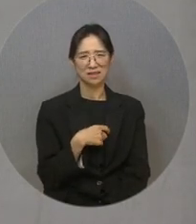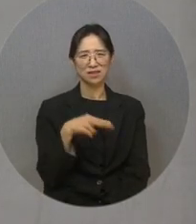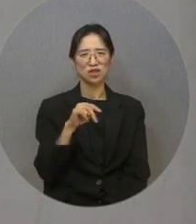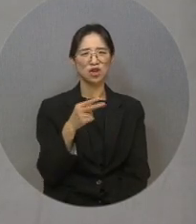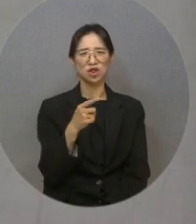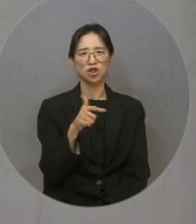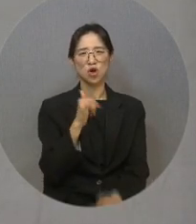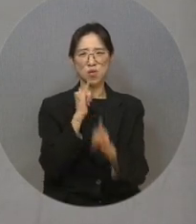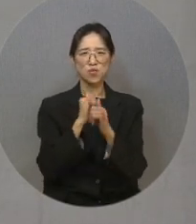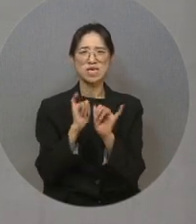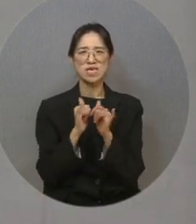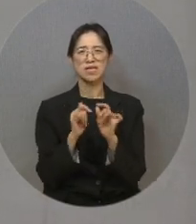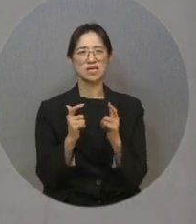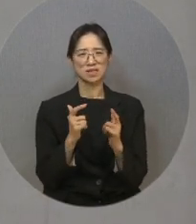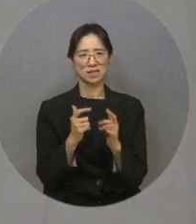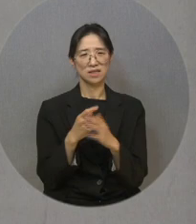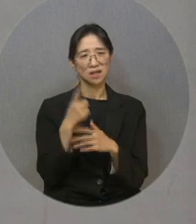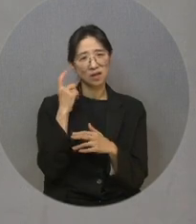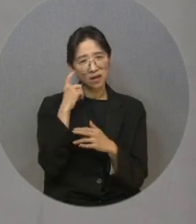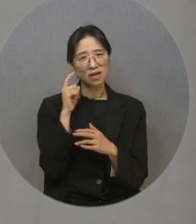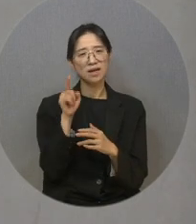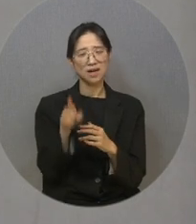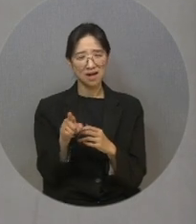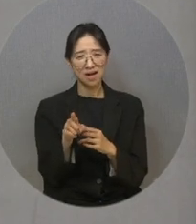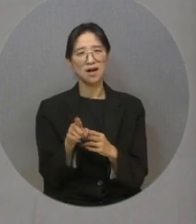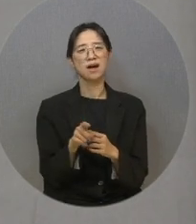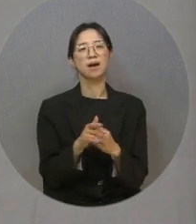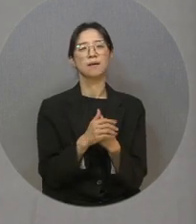놓지 않았습니다. 왜? 비록 그가